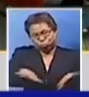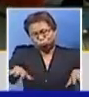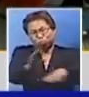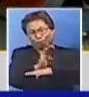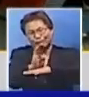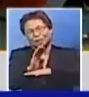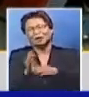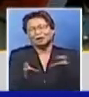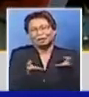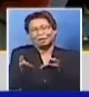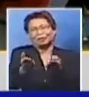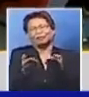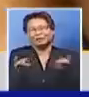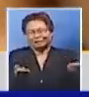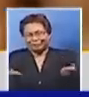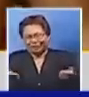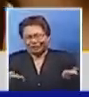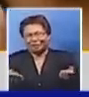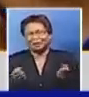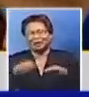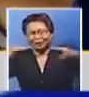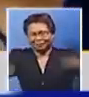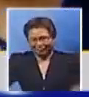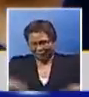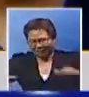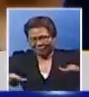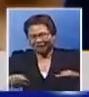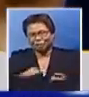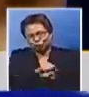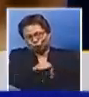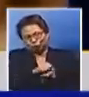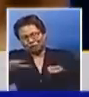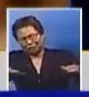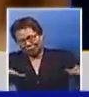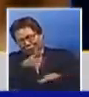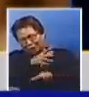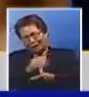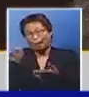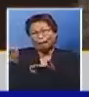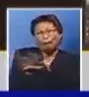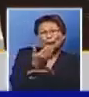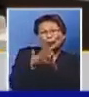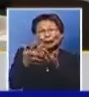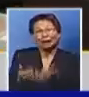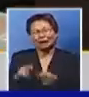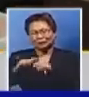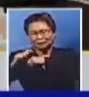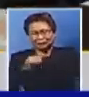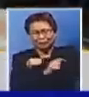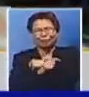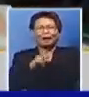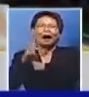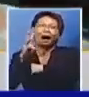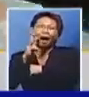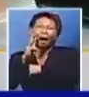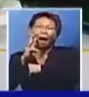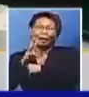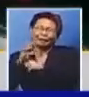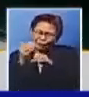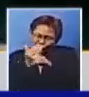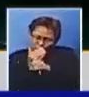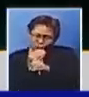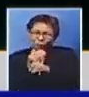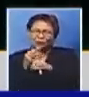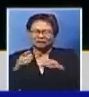kepada perkhidmatan automotif, tayar kereta, cuci kenderaan dan terbaharu taman tema air mini. Rupa